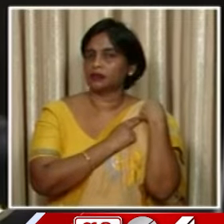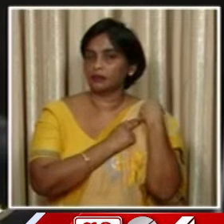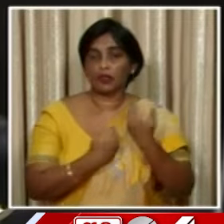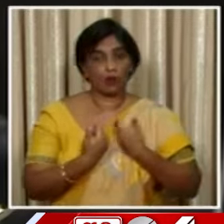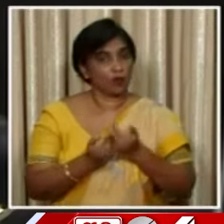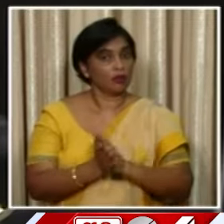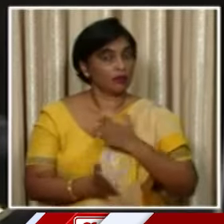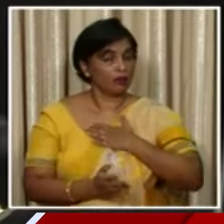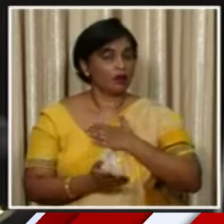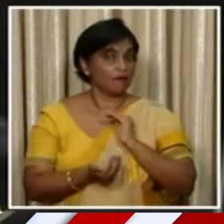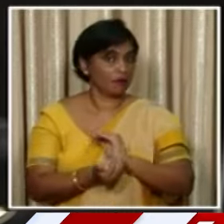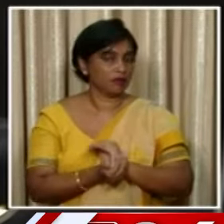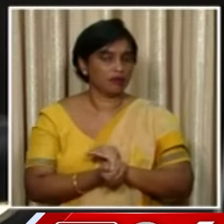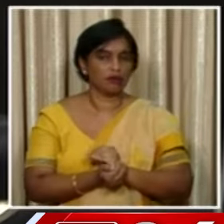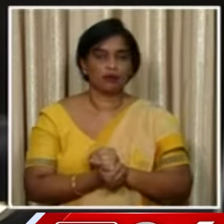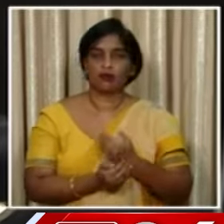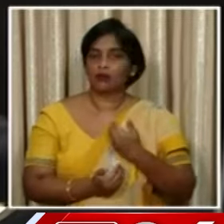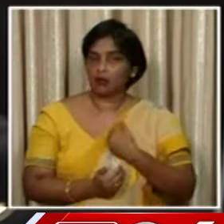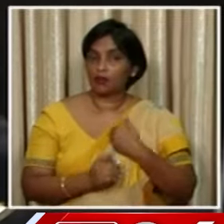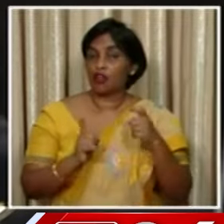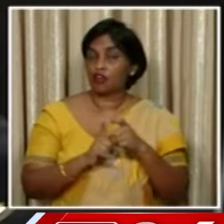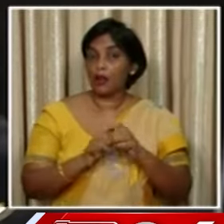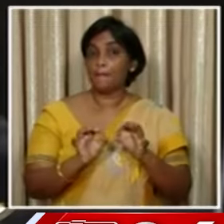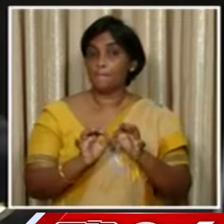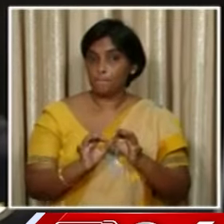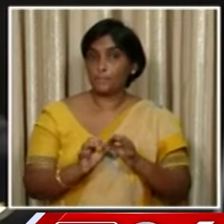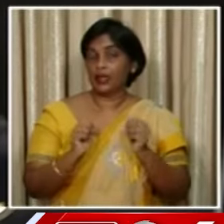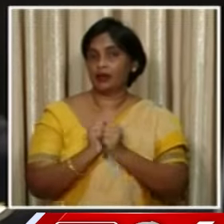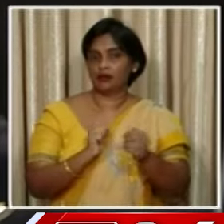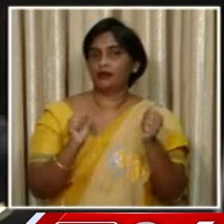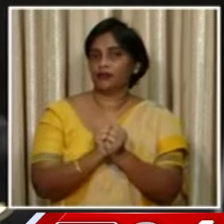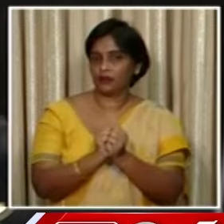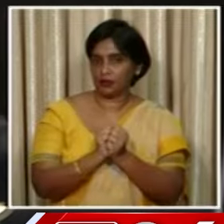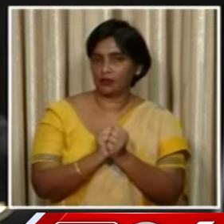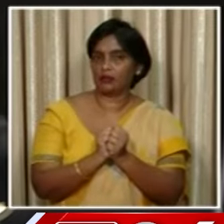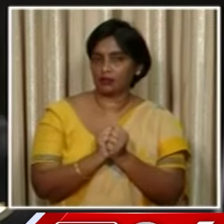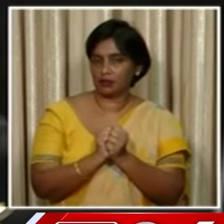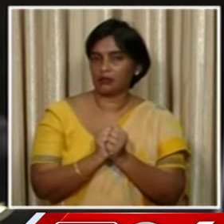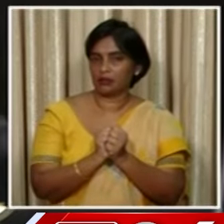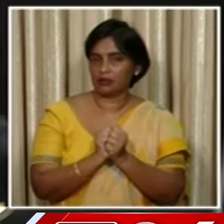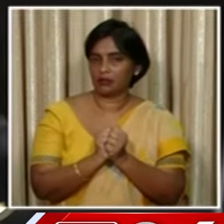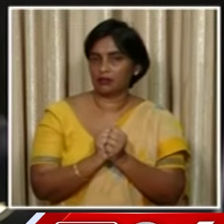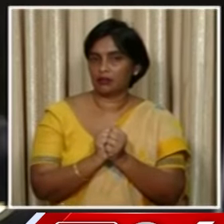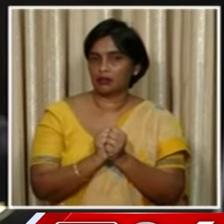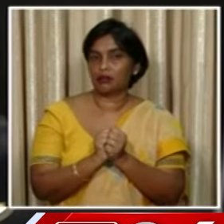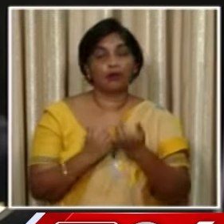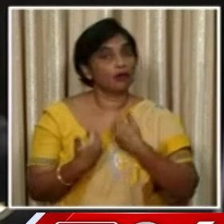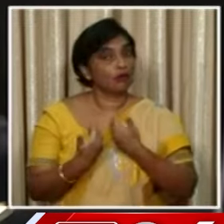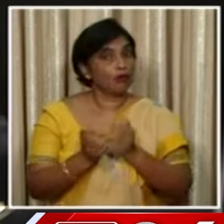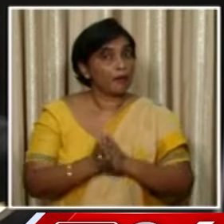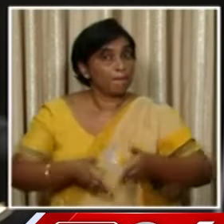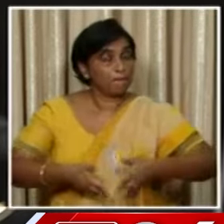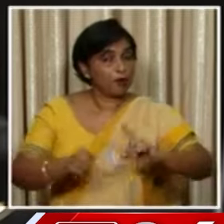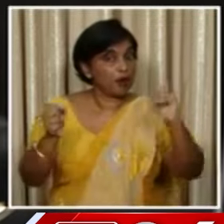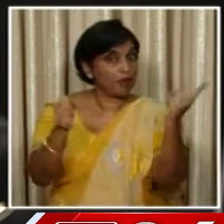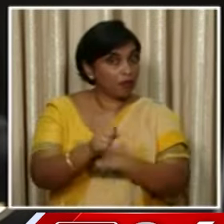මගේ ආරක්ෂාව පිළිබඳ ඔබතුමාට වගේ මේක ඩොලර් බිලියන ගානක වැඩක්. හරි, මාව පාර්ලිමේ